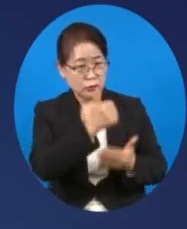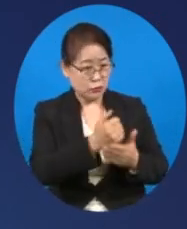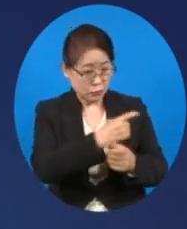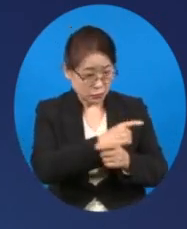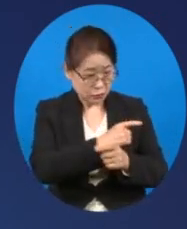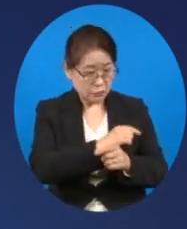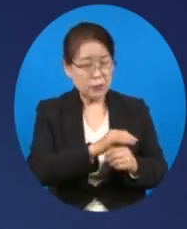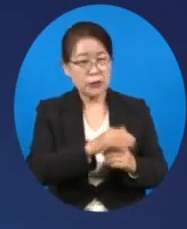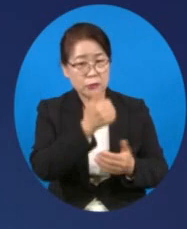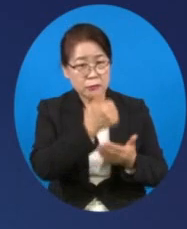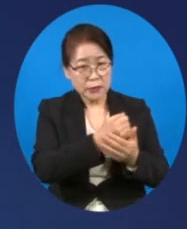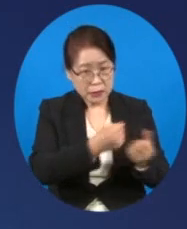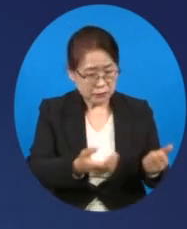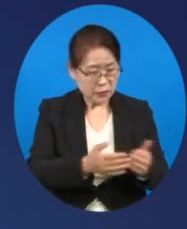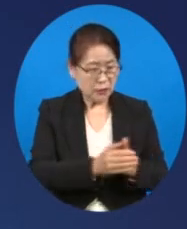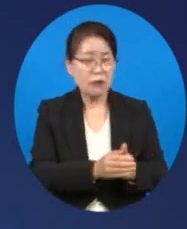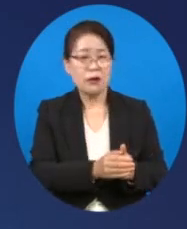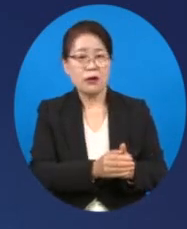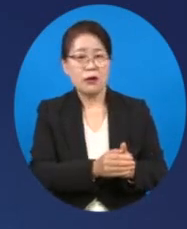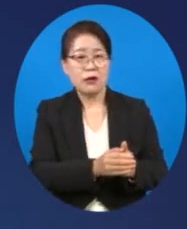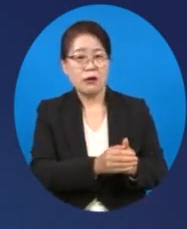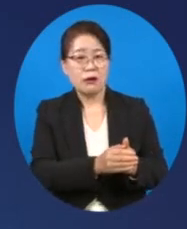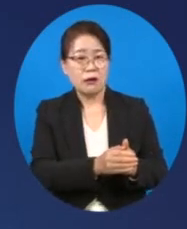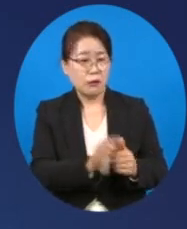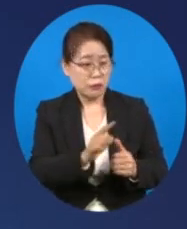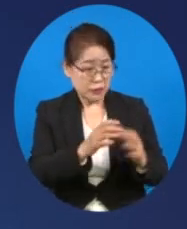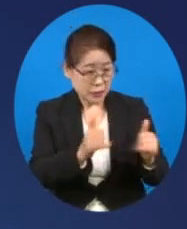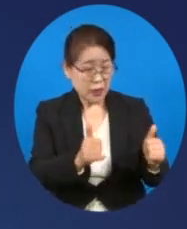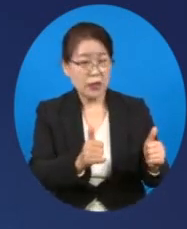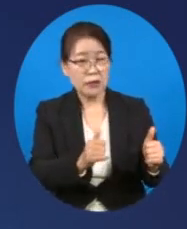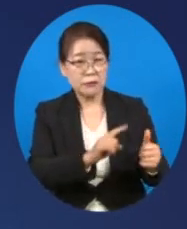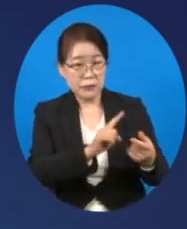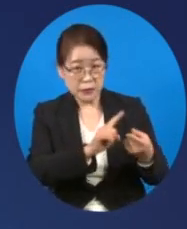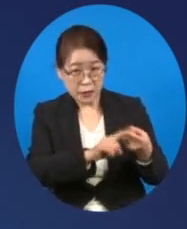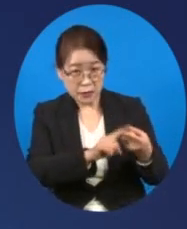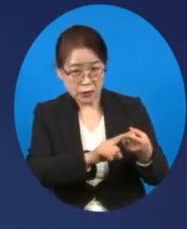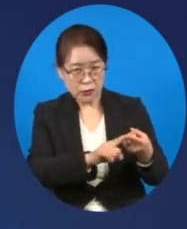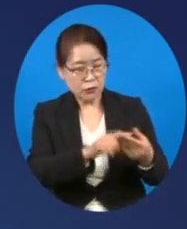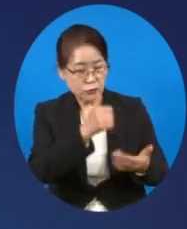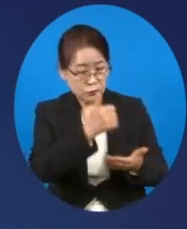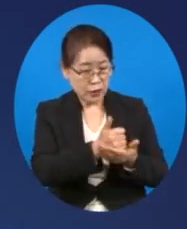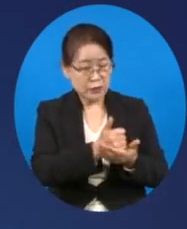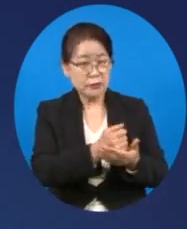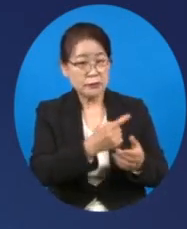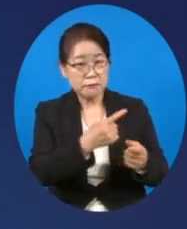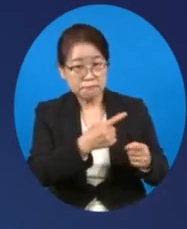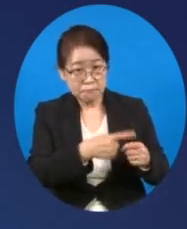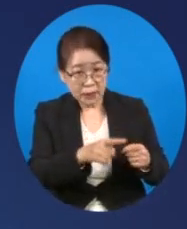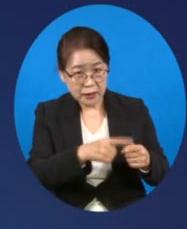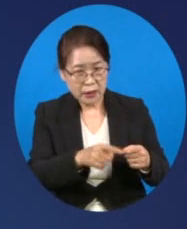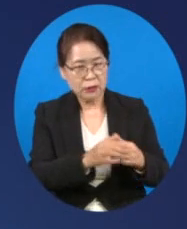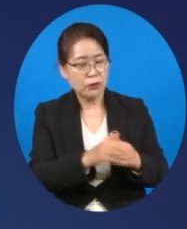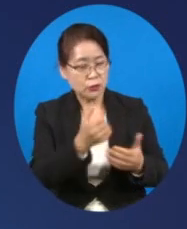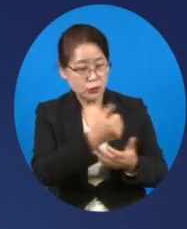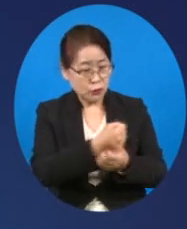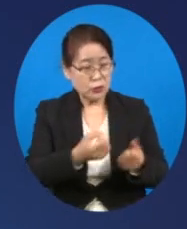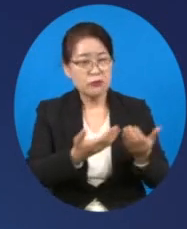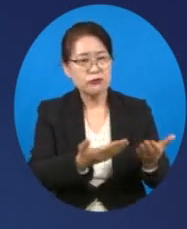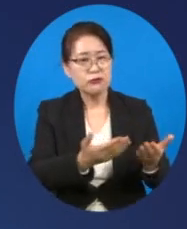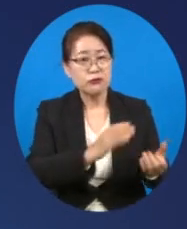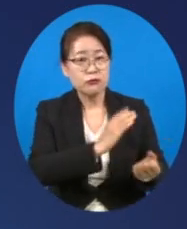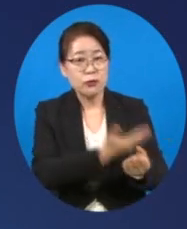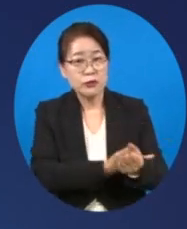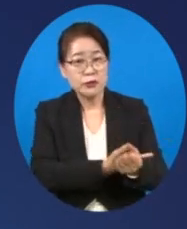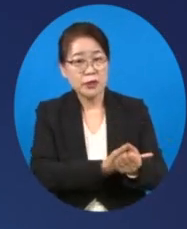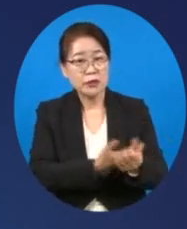받았습니다 재산 받았습니다 이렇게 어떤 사람이 그 제일 판정하거나 용서해 줄 수 있는